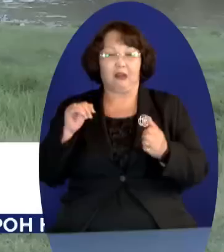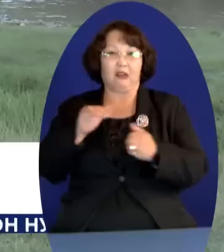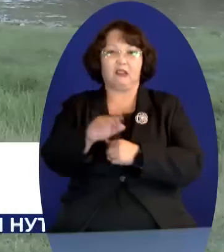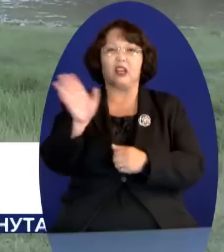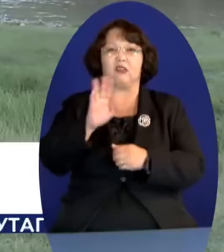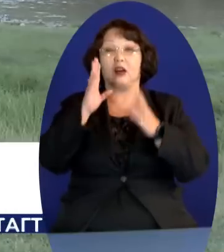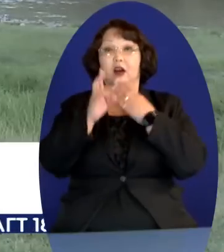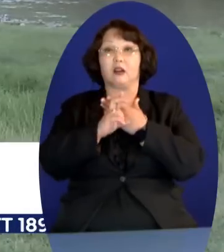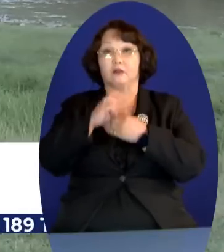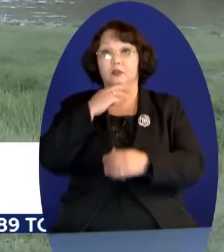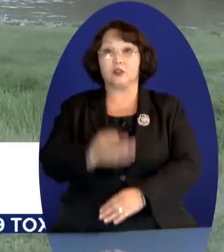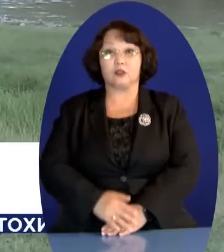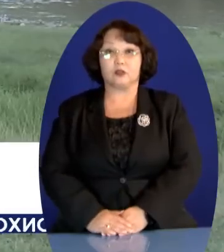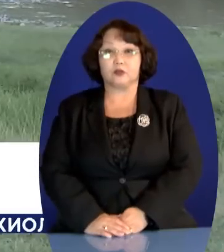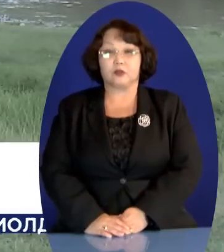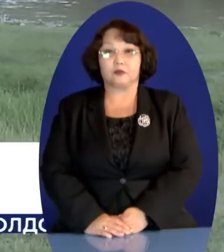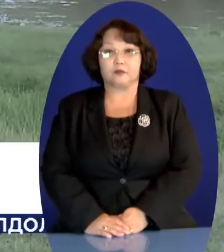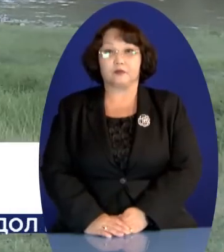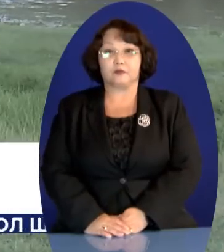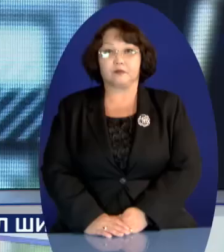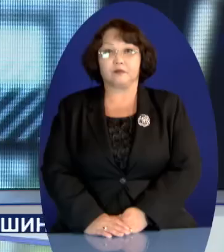байхыг анхааруулж байна.